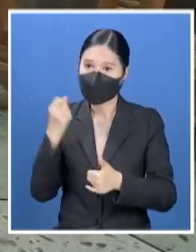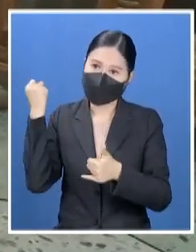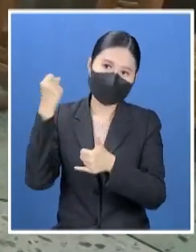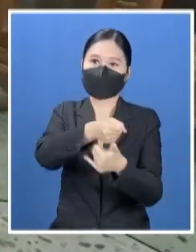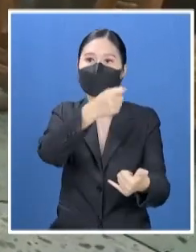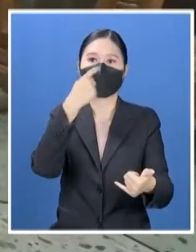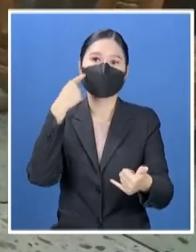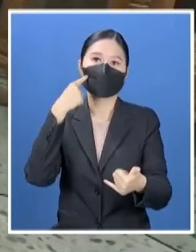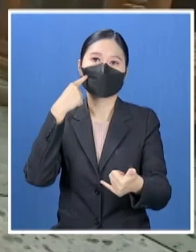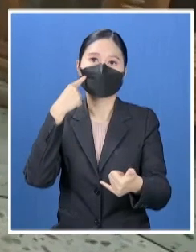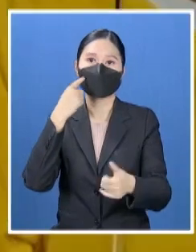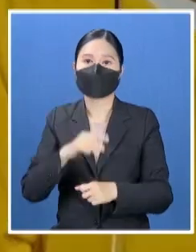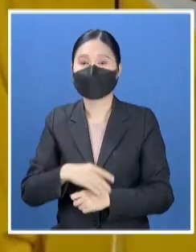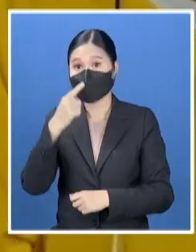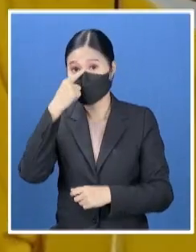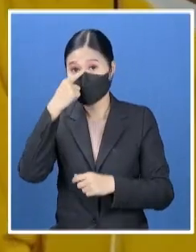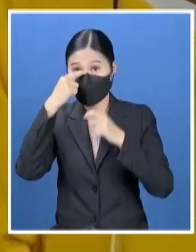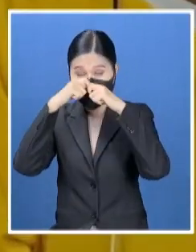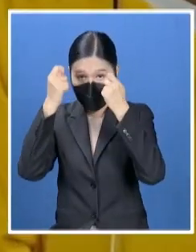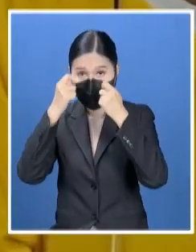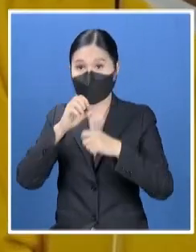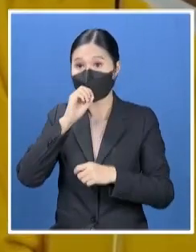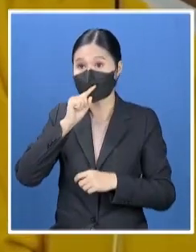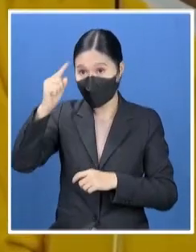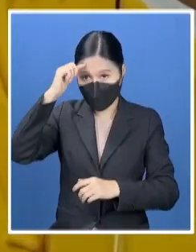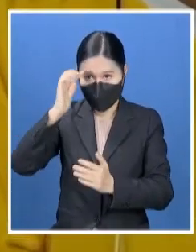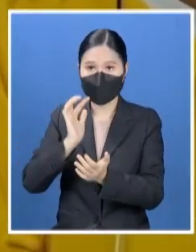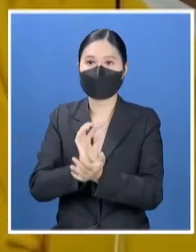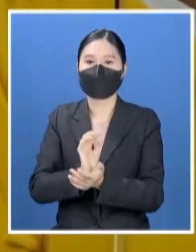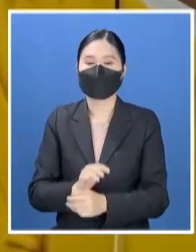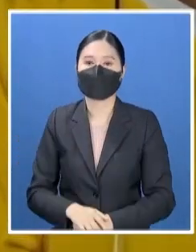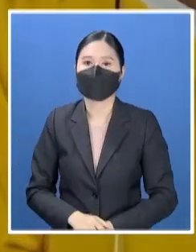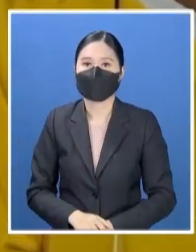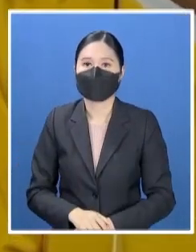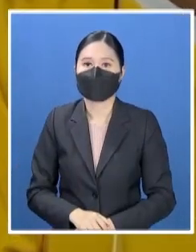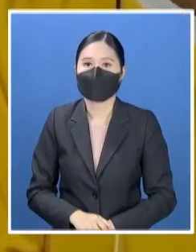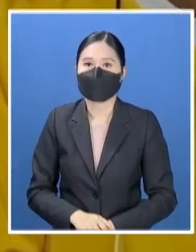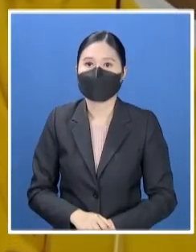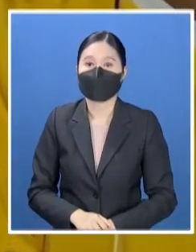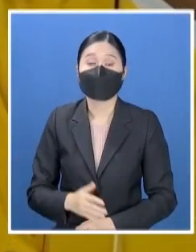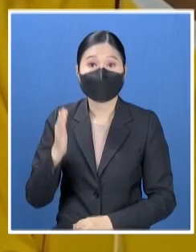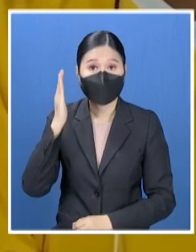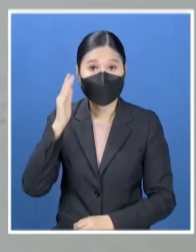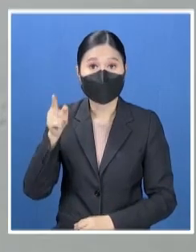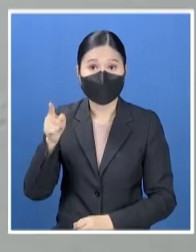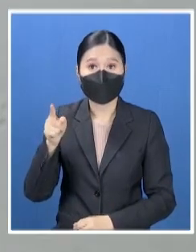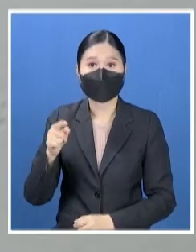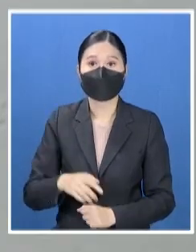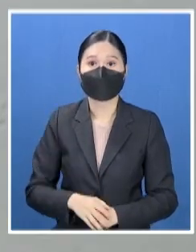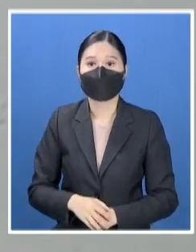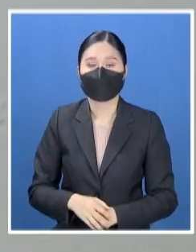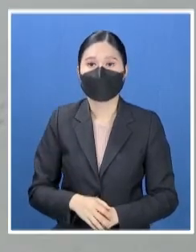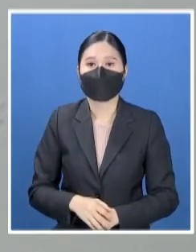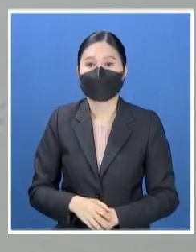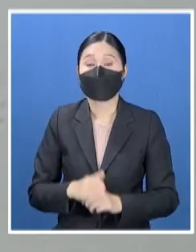ต่อยพรั่งเข้าหน้าเลยดูนะฮะดั้งหักเข้าแจ้งความดำเนินคดีกับทางเจ้าหน้าที่อาโน่คนณัฐฐิญาศาสนา